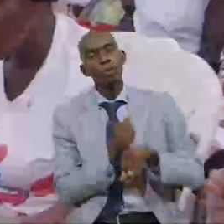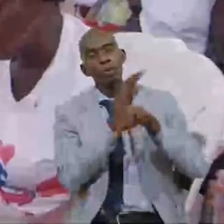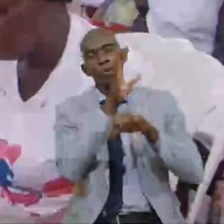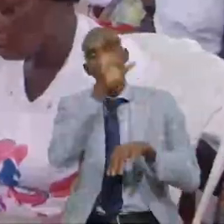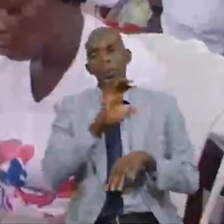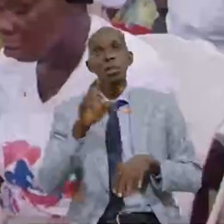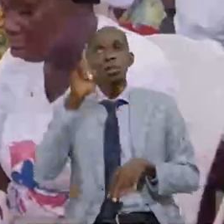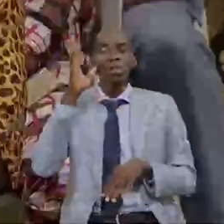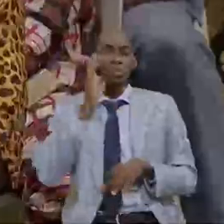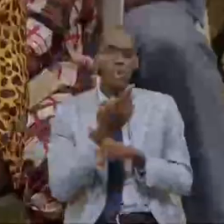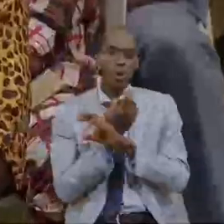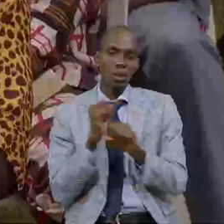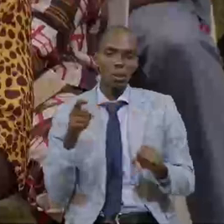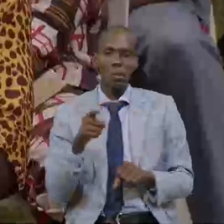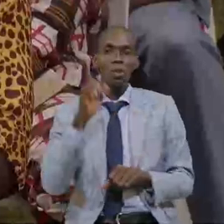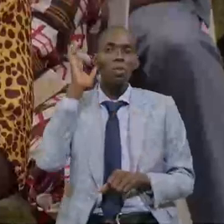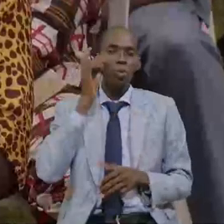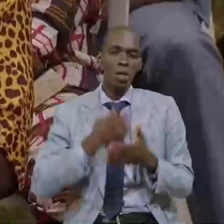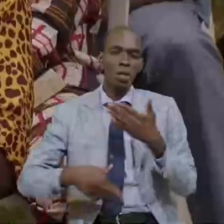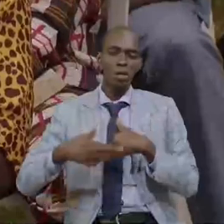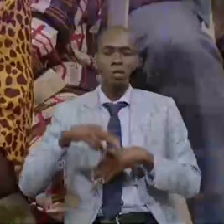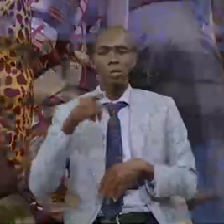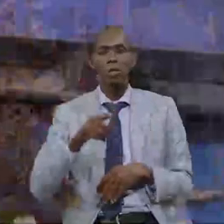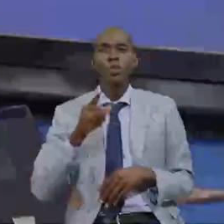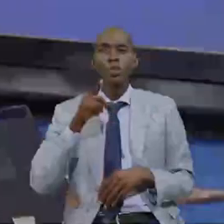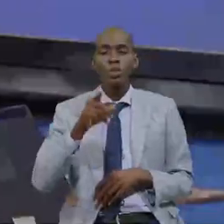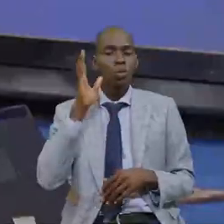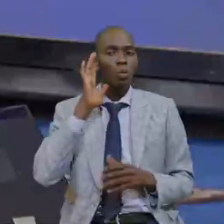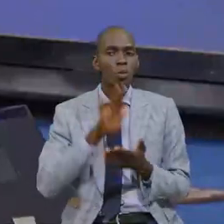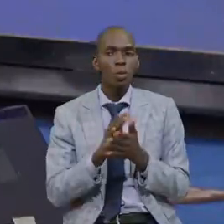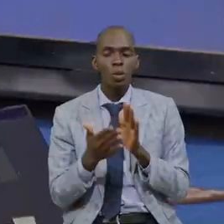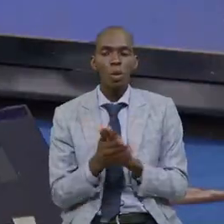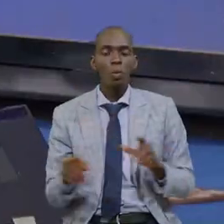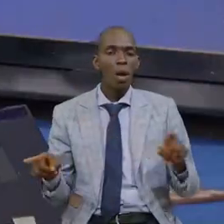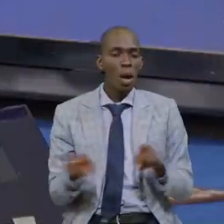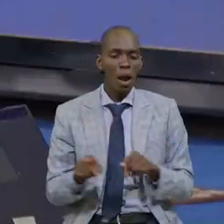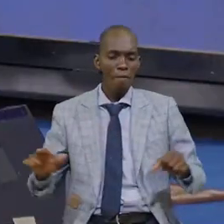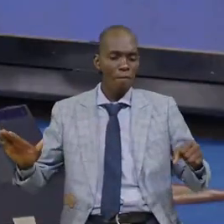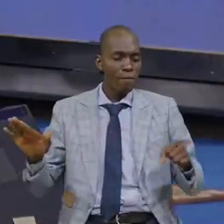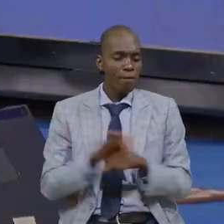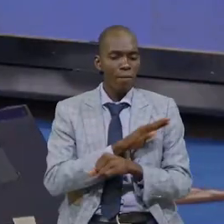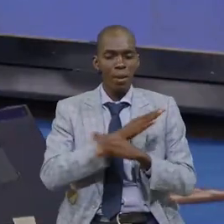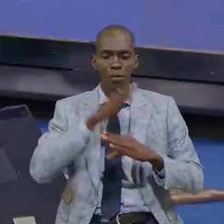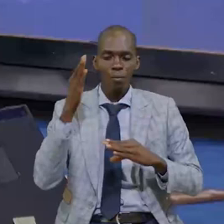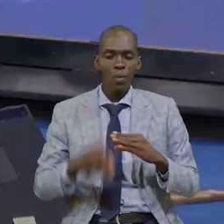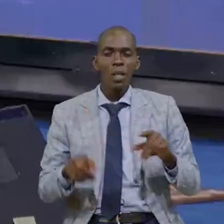racheter. Il va te restaurer. Tu seras aussi plein que tu